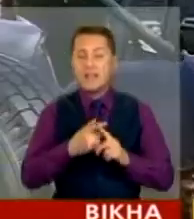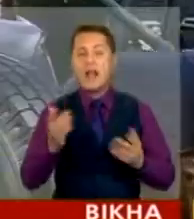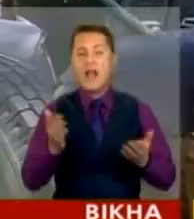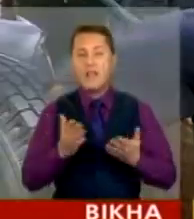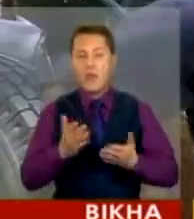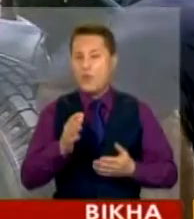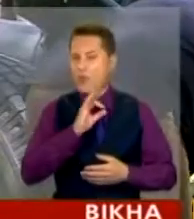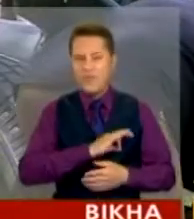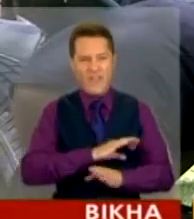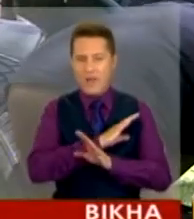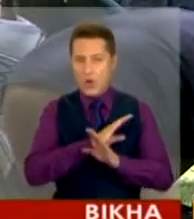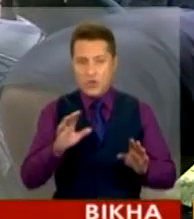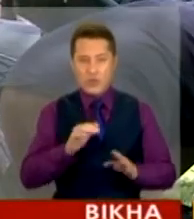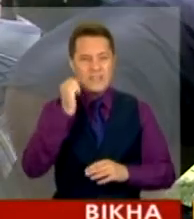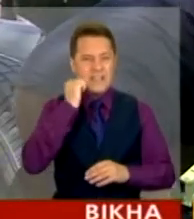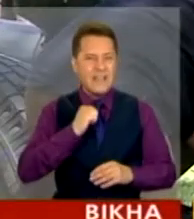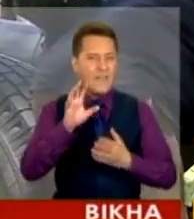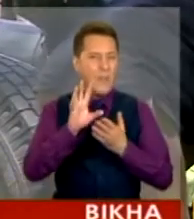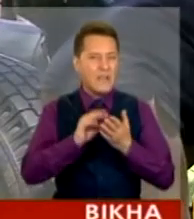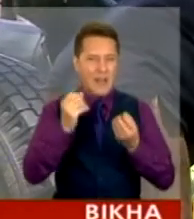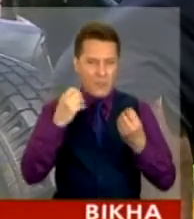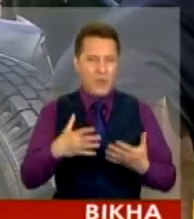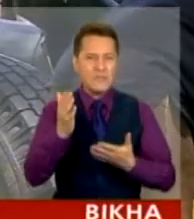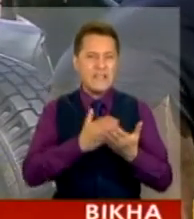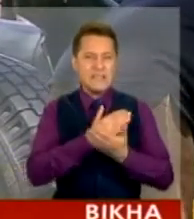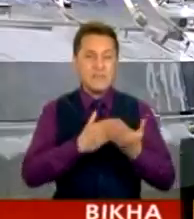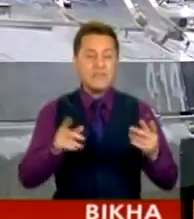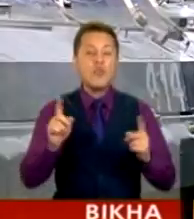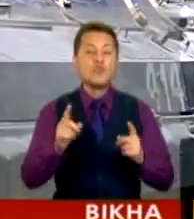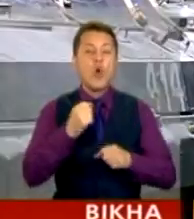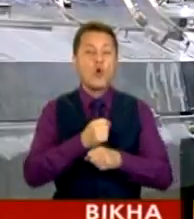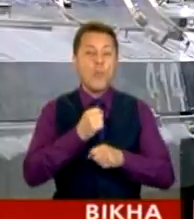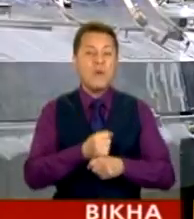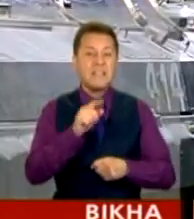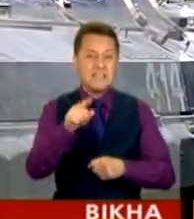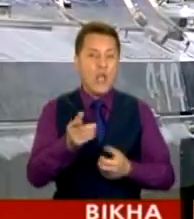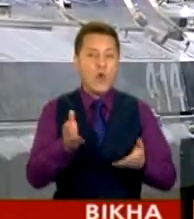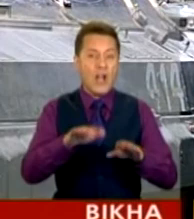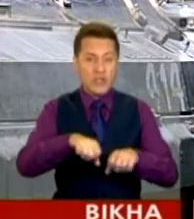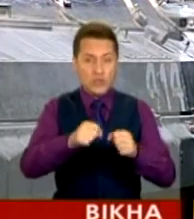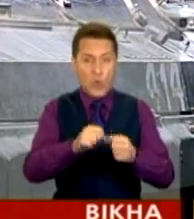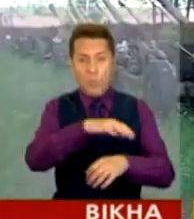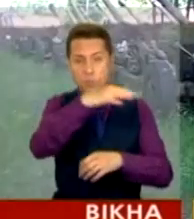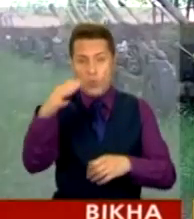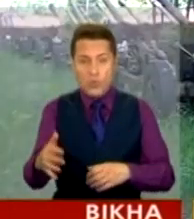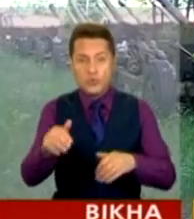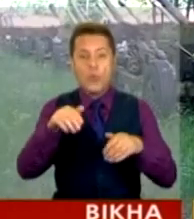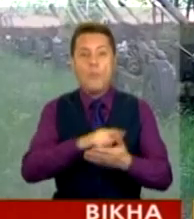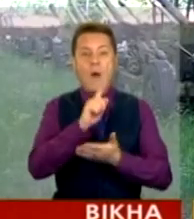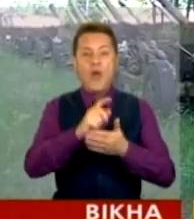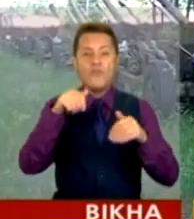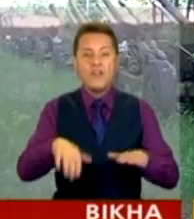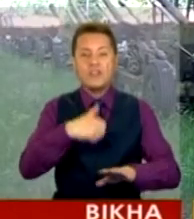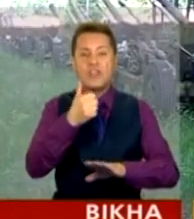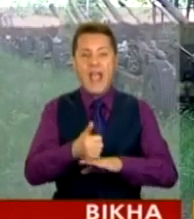військові не використовували. Застарілі моделі просто списували. Що робити з нею та рештою брухту, мають вирішити у Генштабі. Минулі